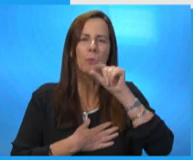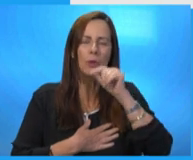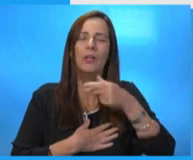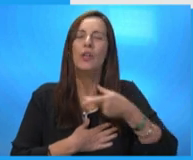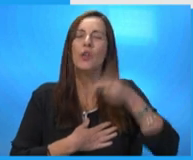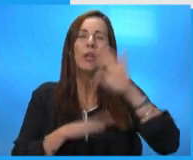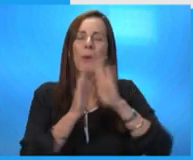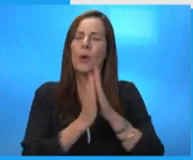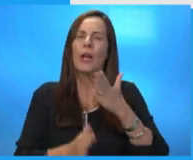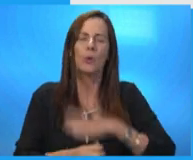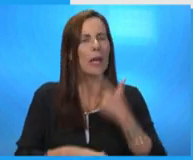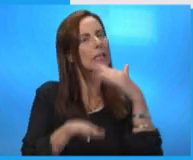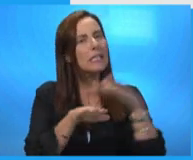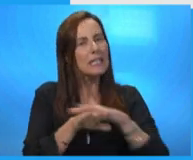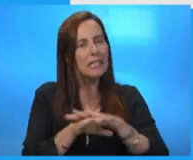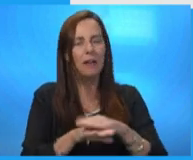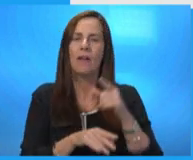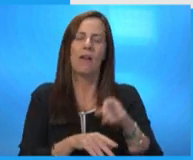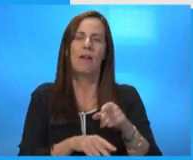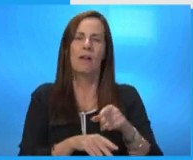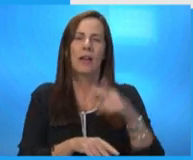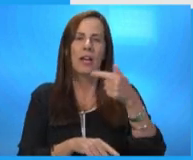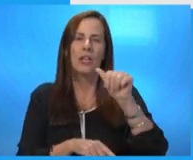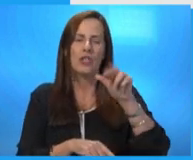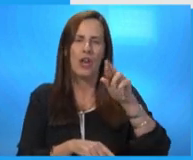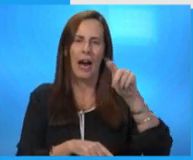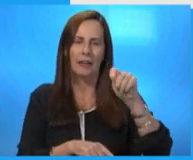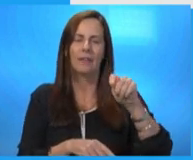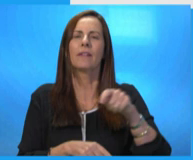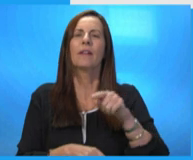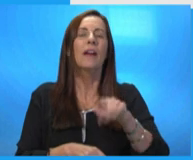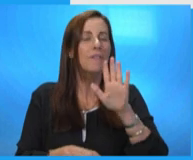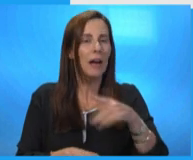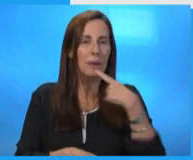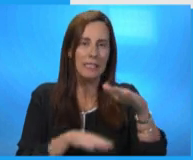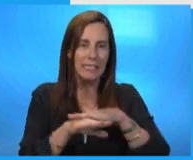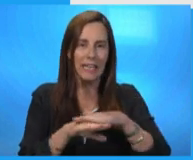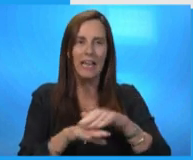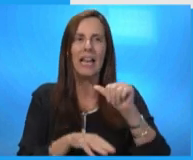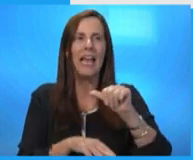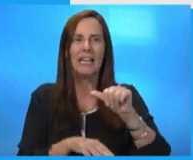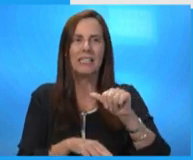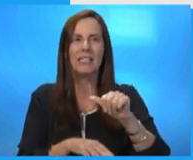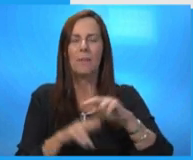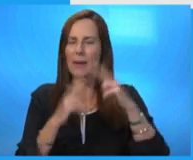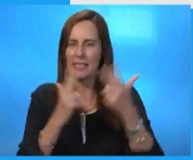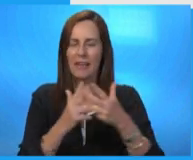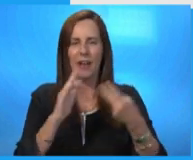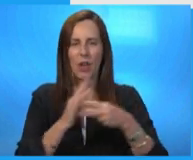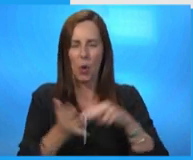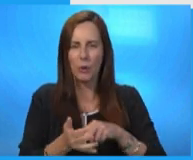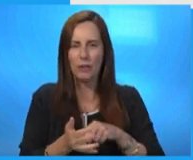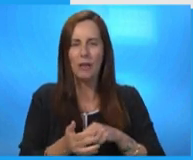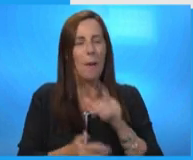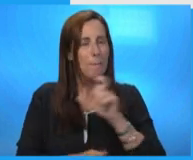מהכל, אני רוצה להתנצל בפני ג'ארט, ולרי ג'ארט, וגם לפני ABC וצוות התוכנית רוזן. המילים